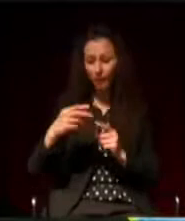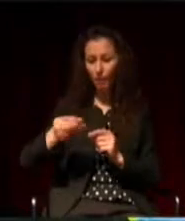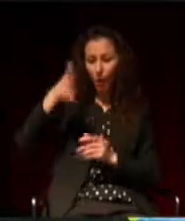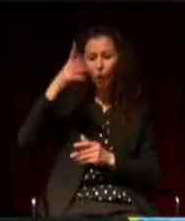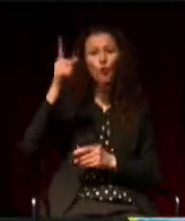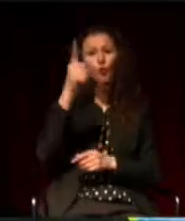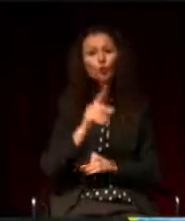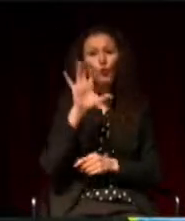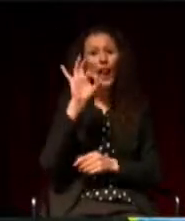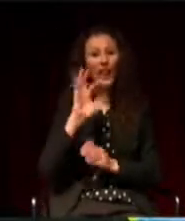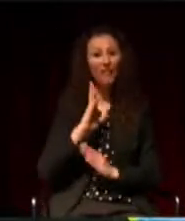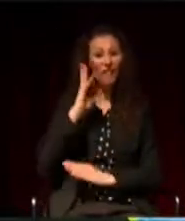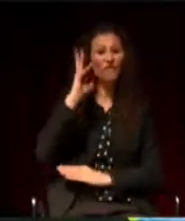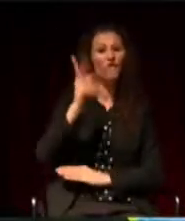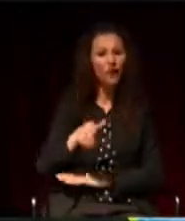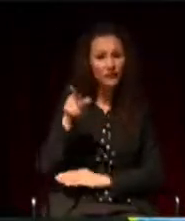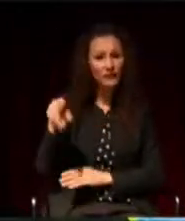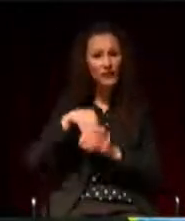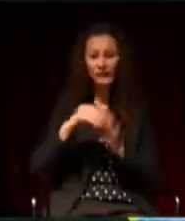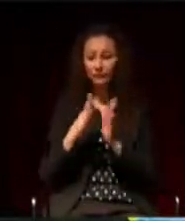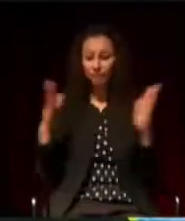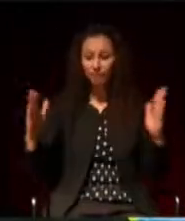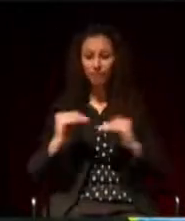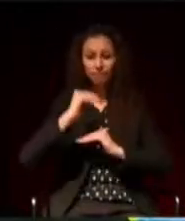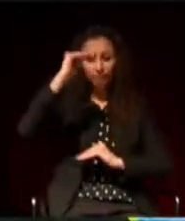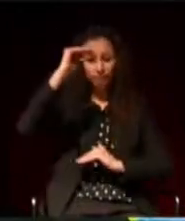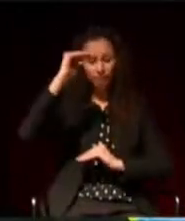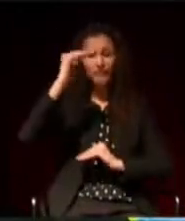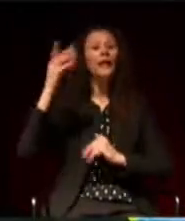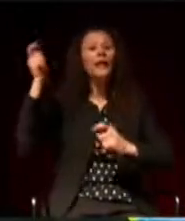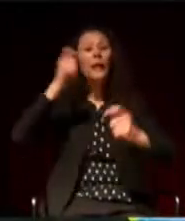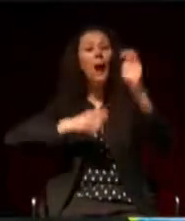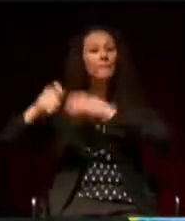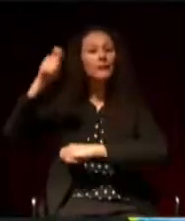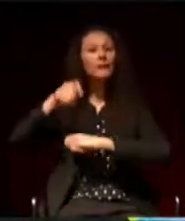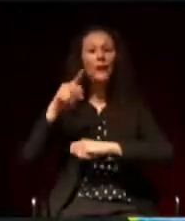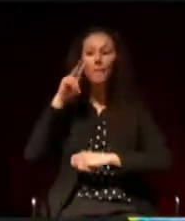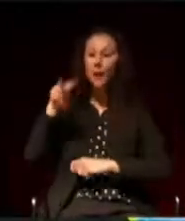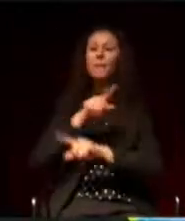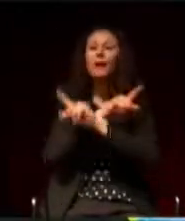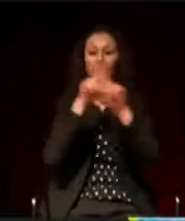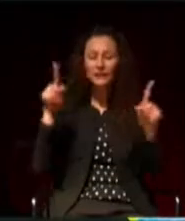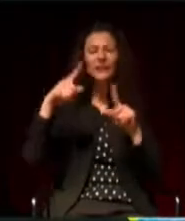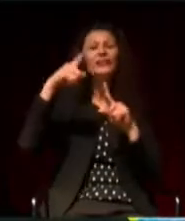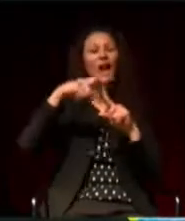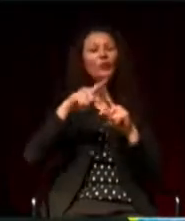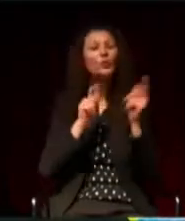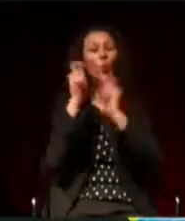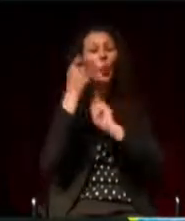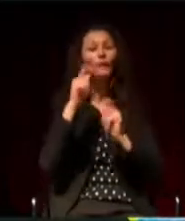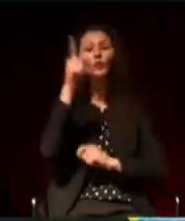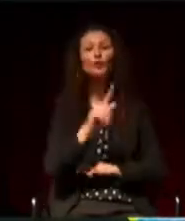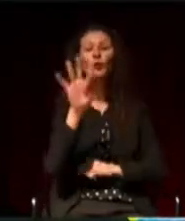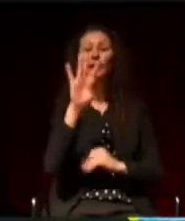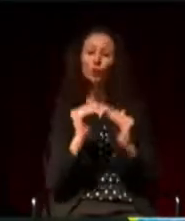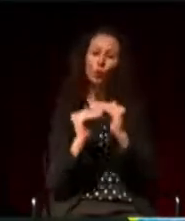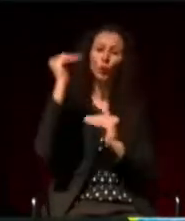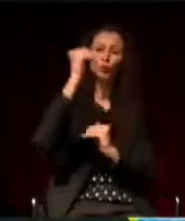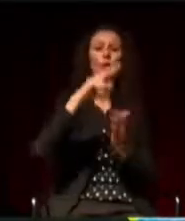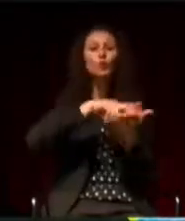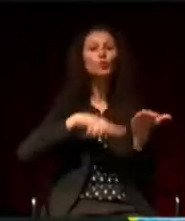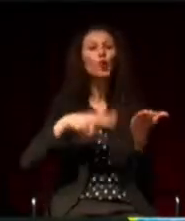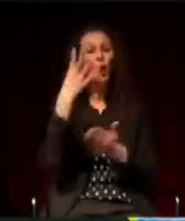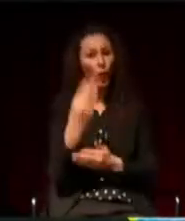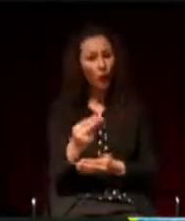nizamlı ve %50'den fazlası gabarisinde ve yapıldığı yıla bakılmaksızın taks kullanımı %40'ın üzerinde olacak şekilde